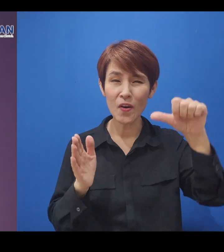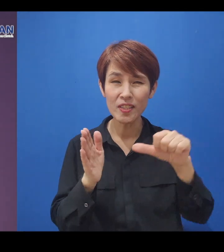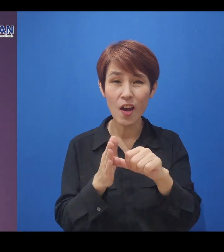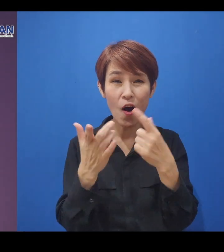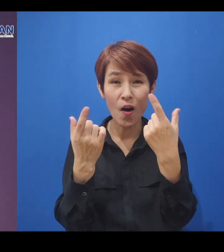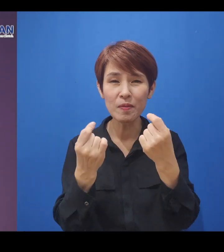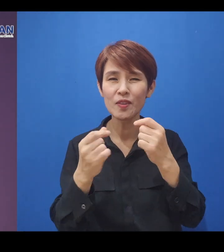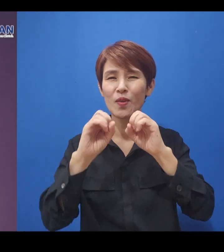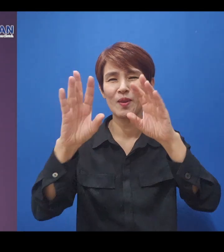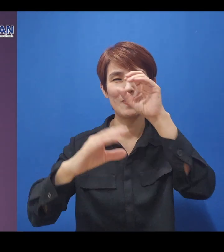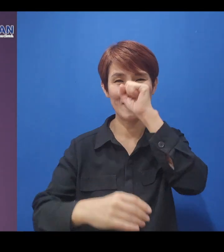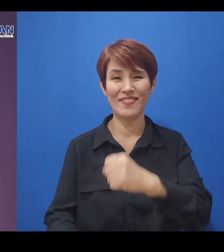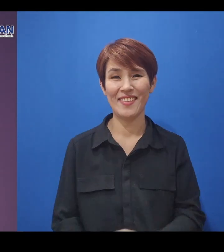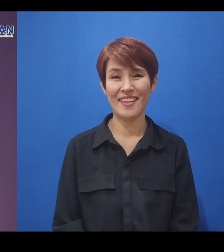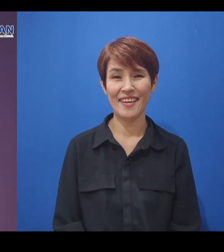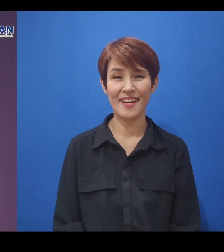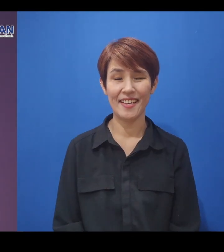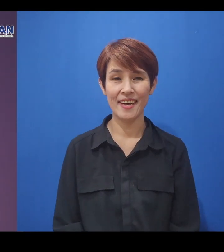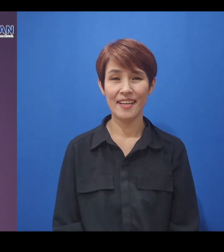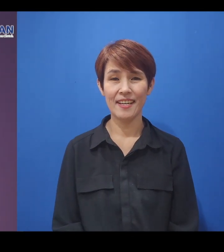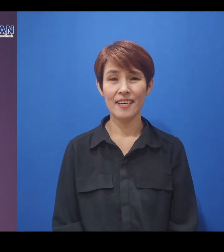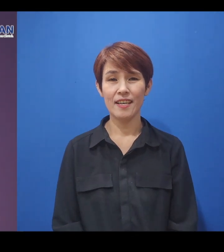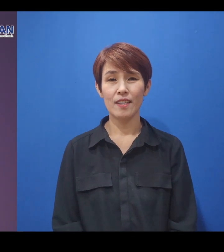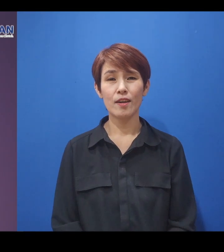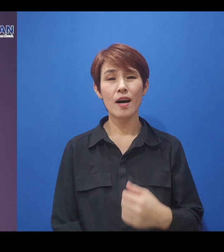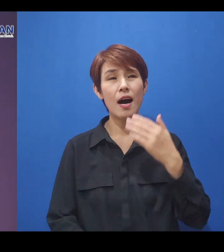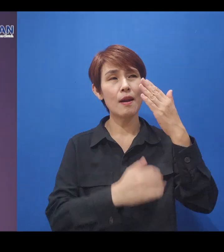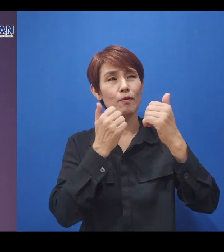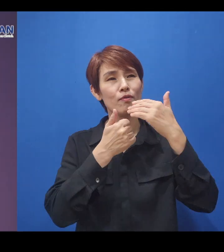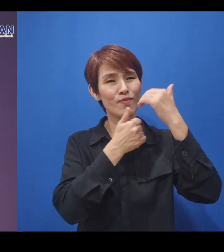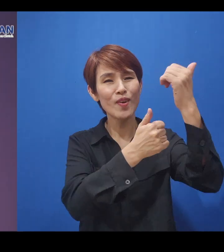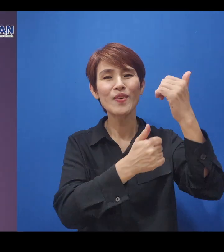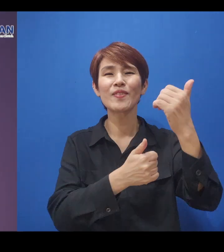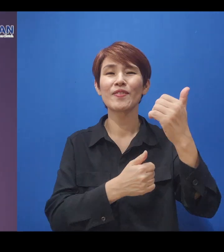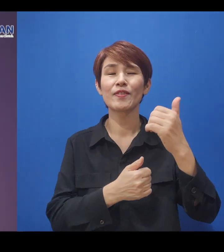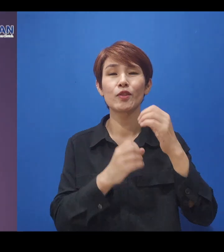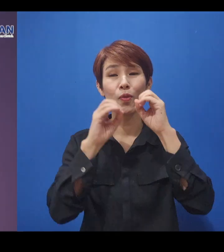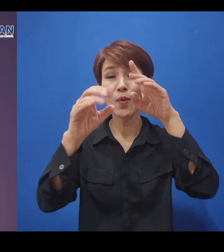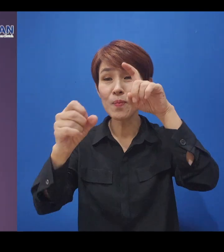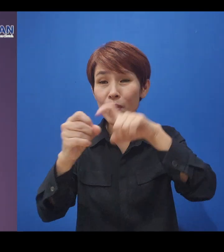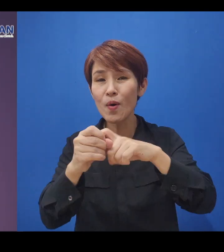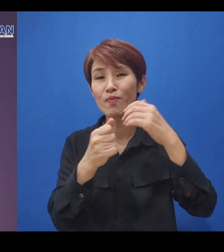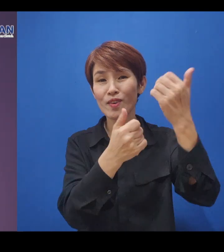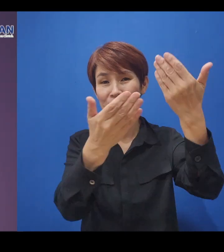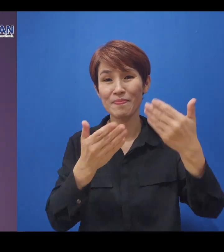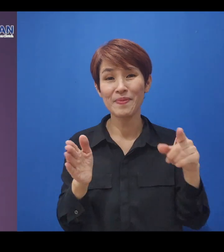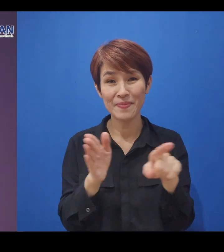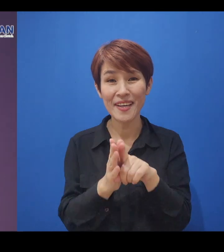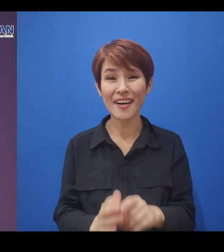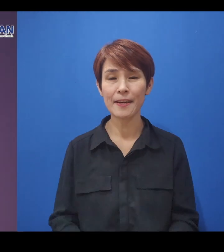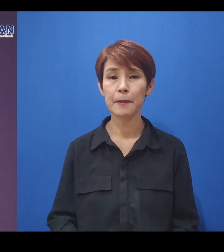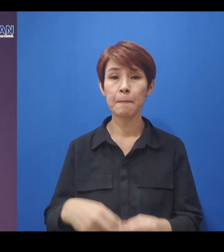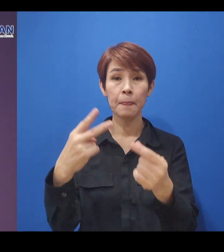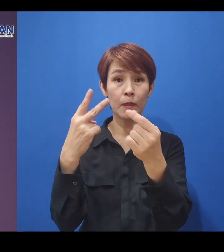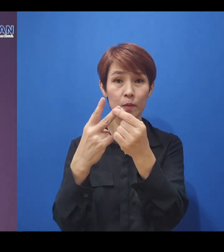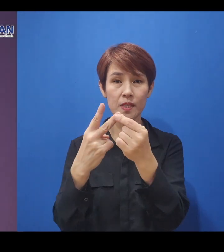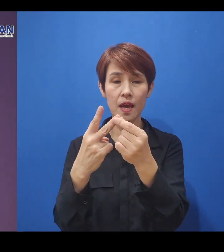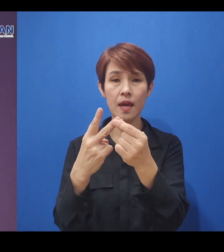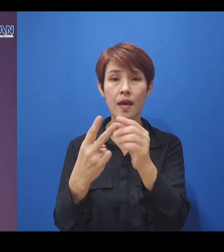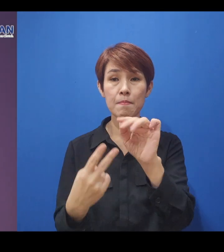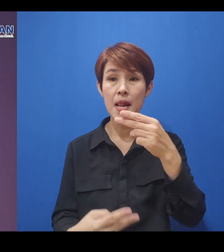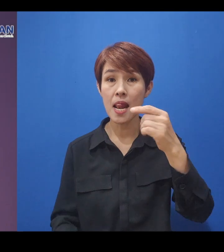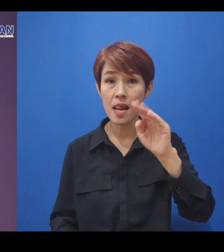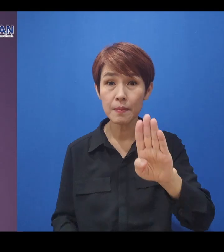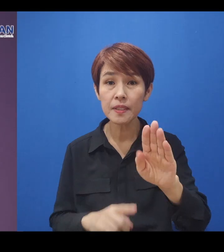있으면 좋겠습니다. 우리를 그렇게 불러주신 줄 믿습니다. 두 번째, 빌립은